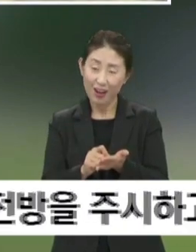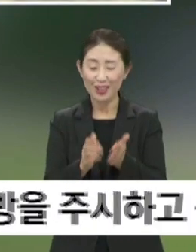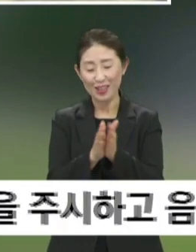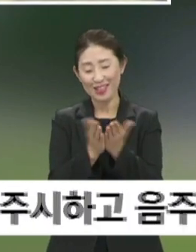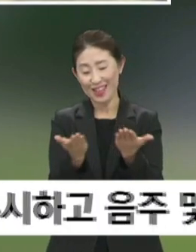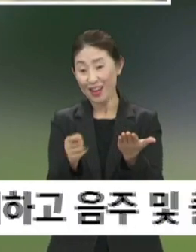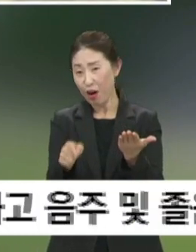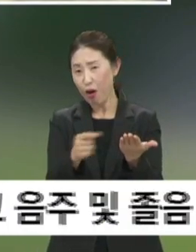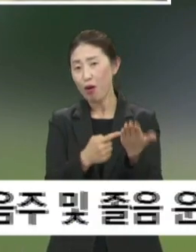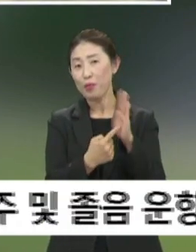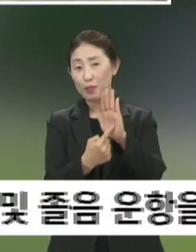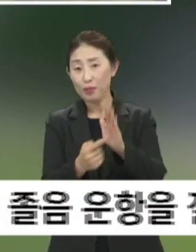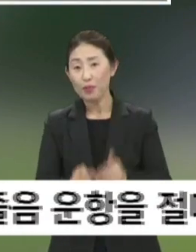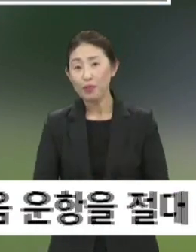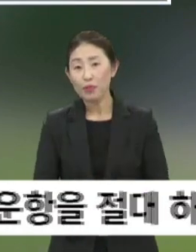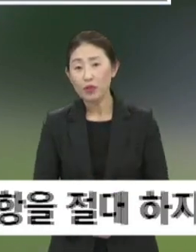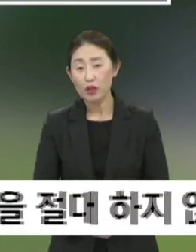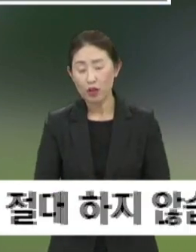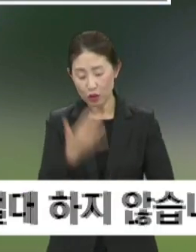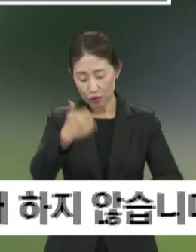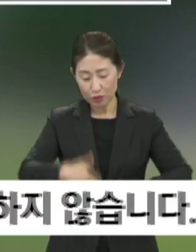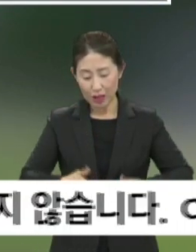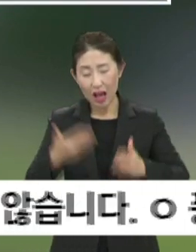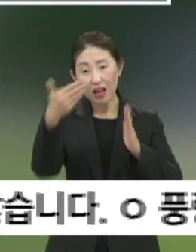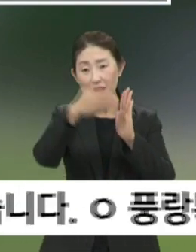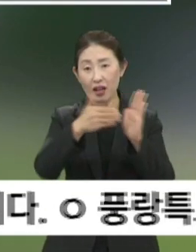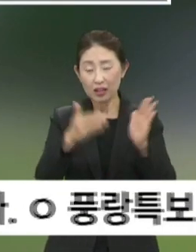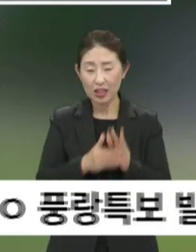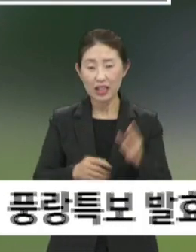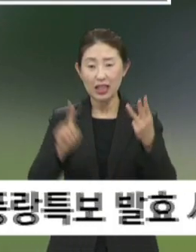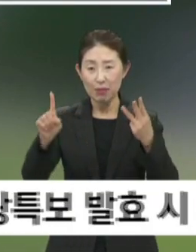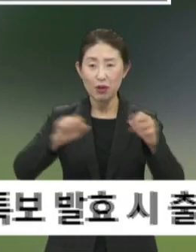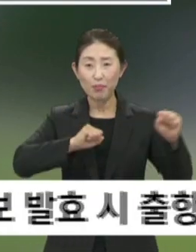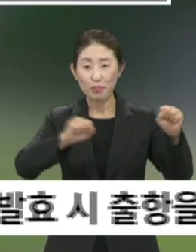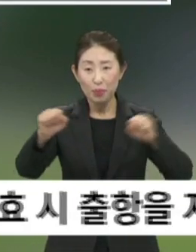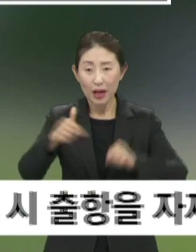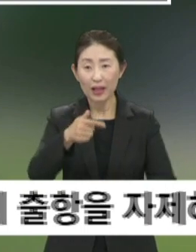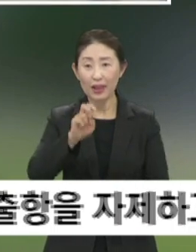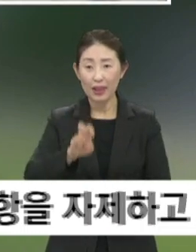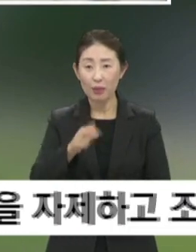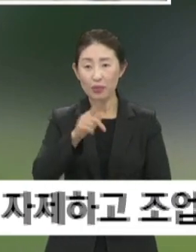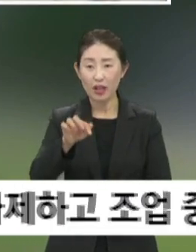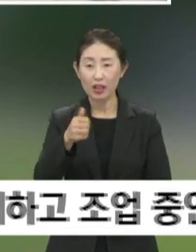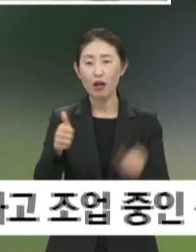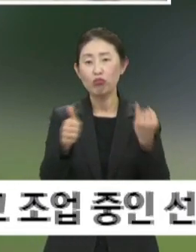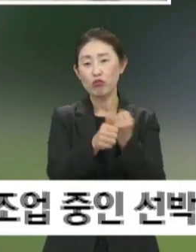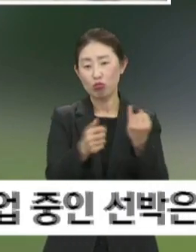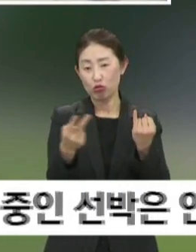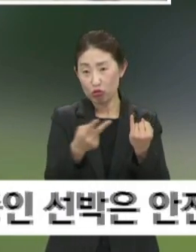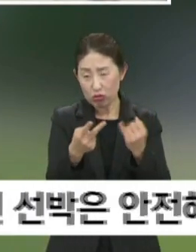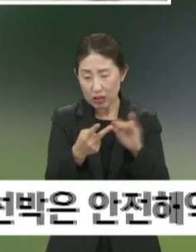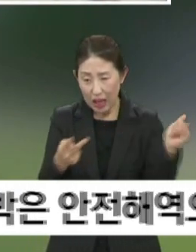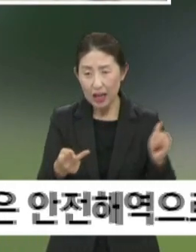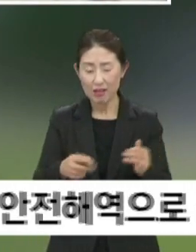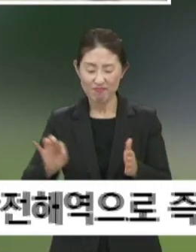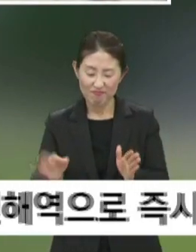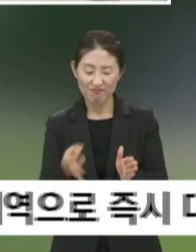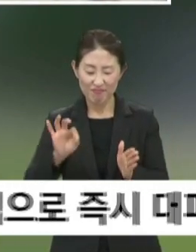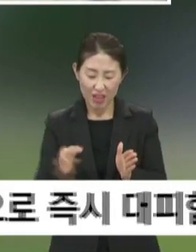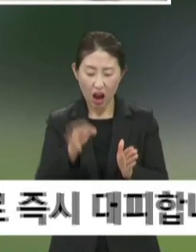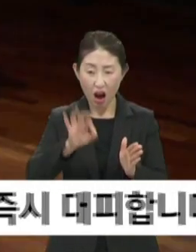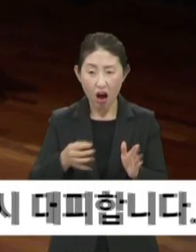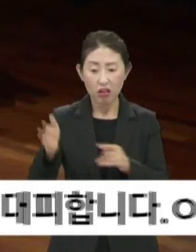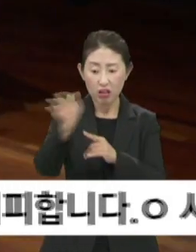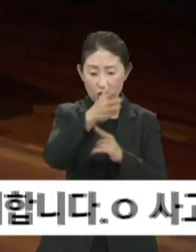모습을 드러냈습니다. 충남 당진에서 3.1운동을 주도했던 남상락 선생과 부인이 한땀 한땀 자수를 놓아 만든